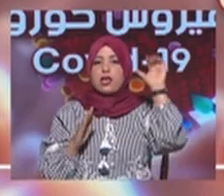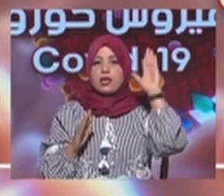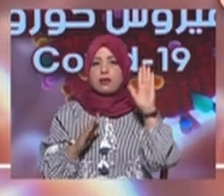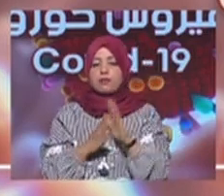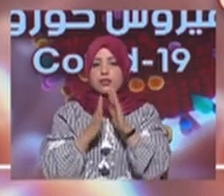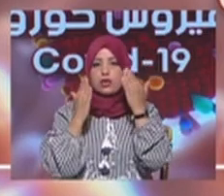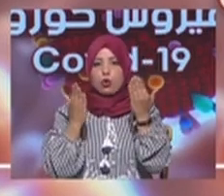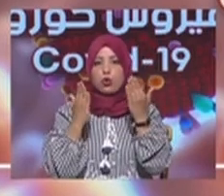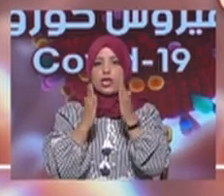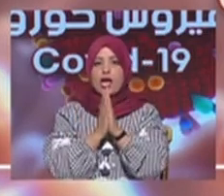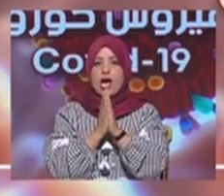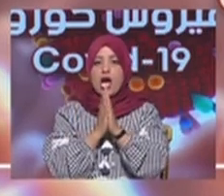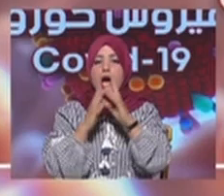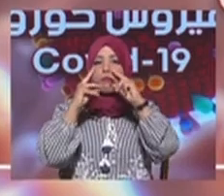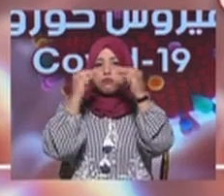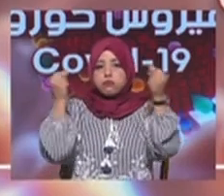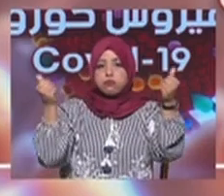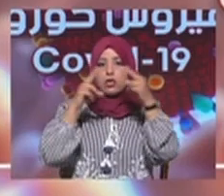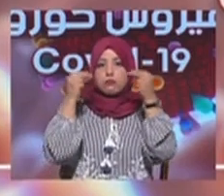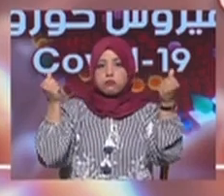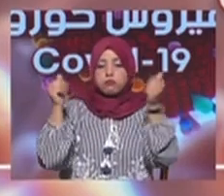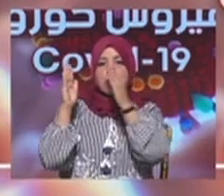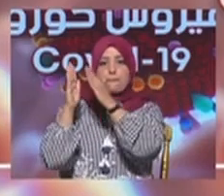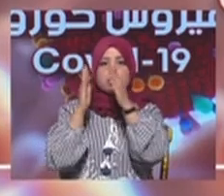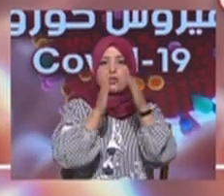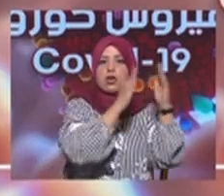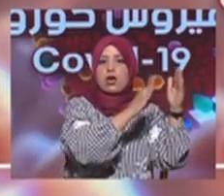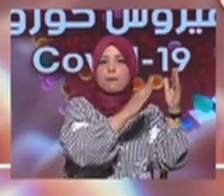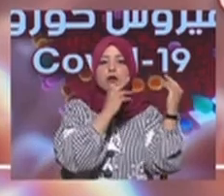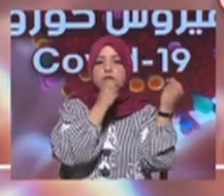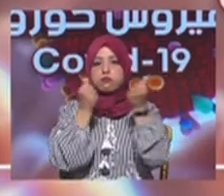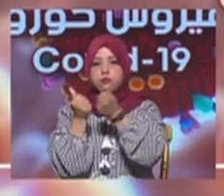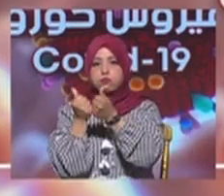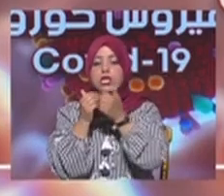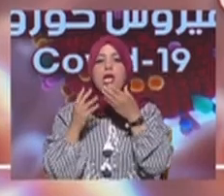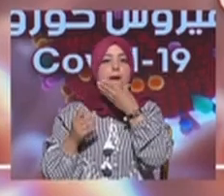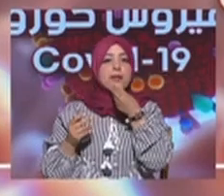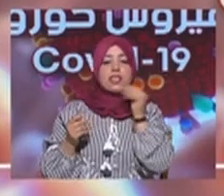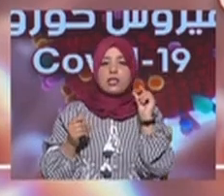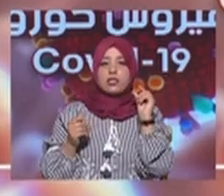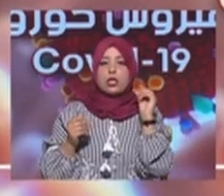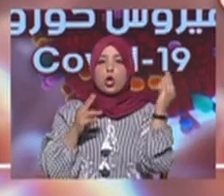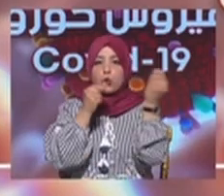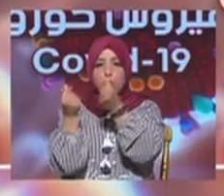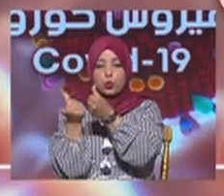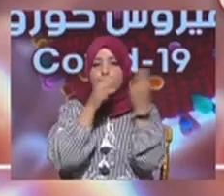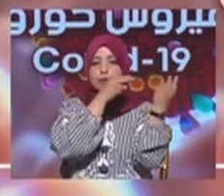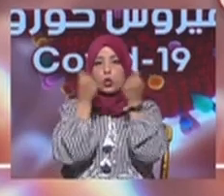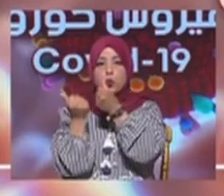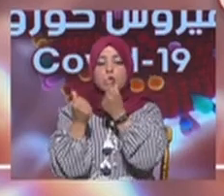نحن نرمزوا له بلون واللون هذاك مثلا في عوض تحط اللون الاحمر تحط في عوض اللون الاخضر